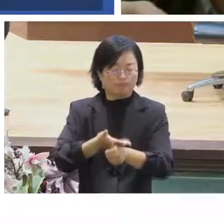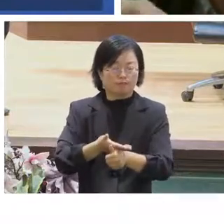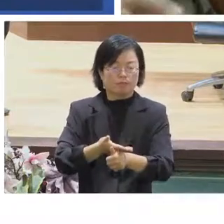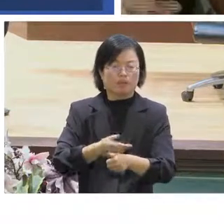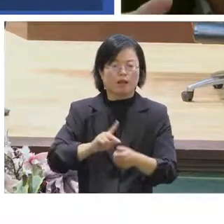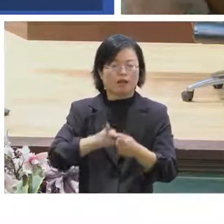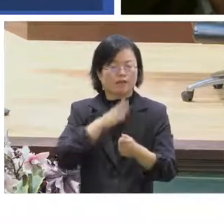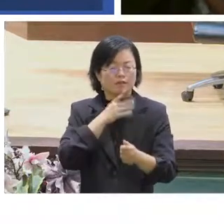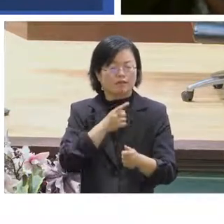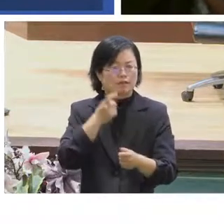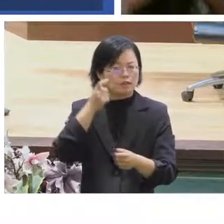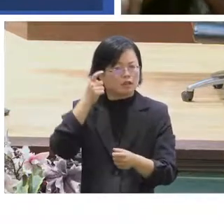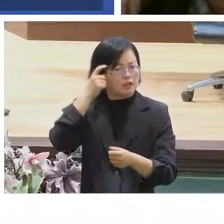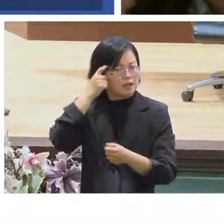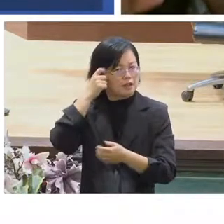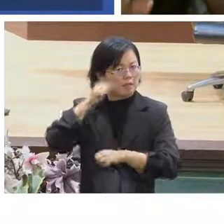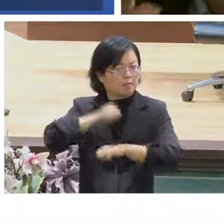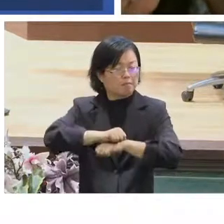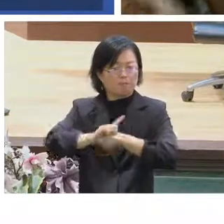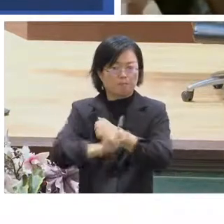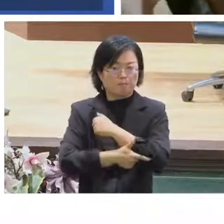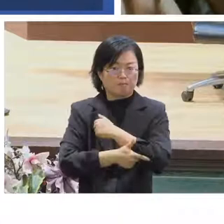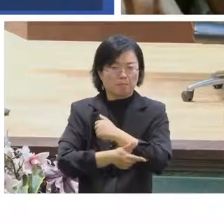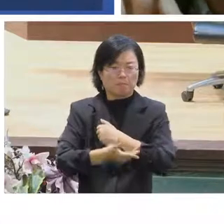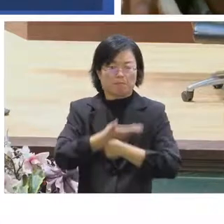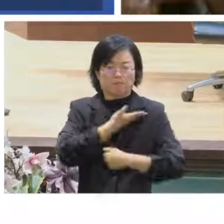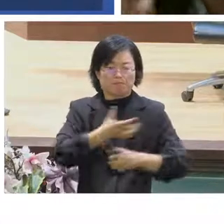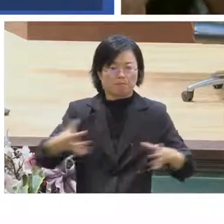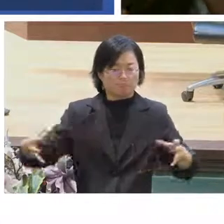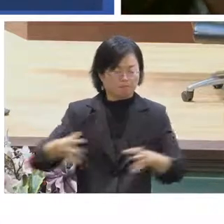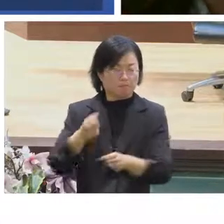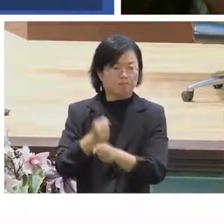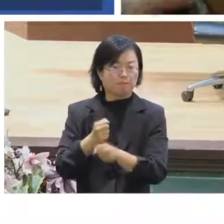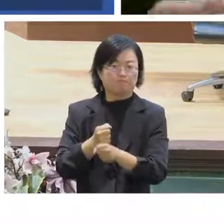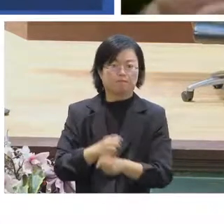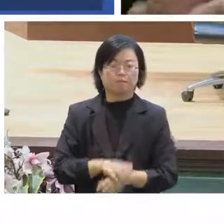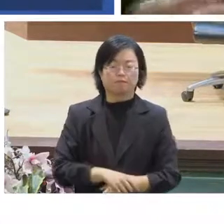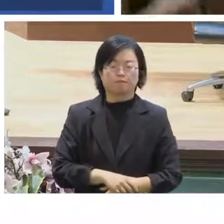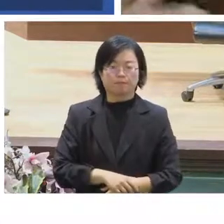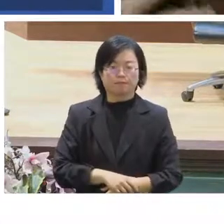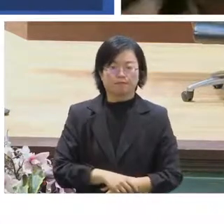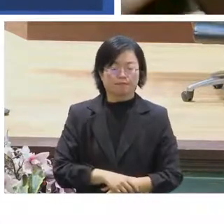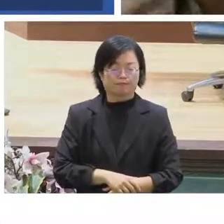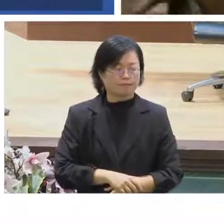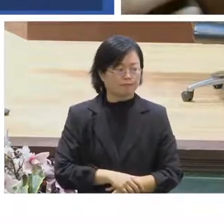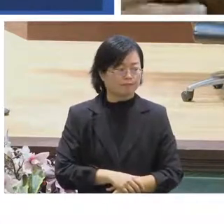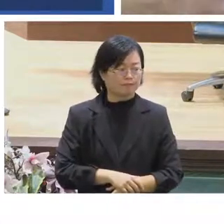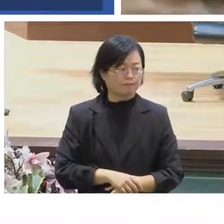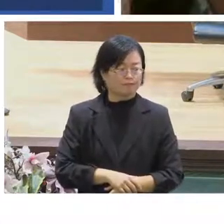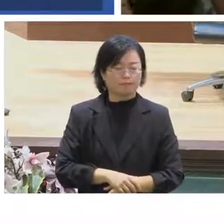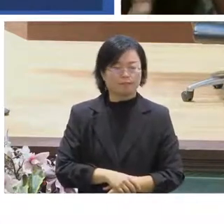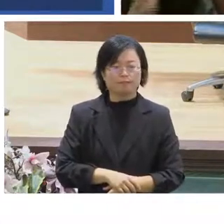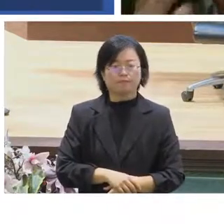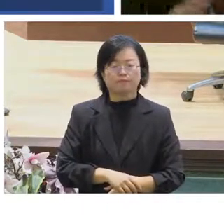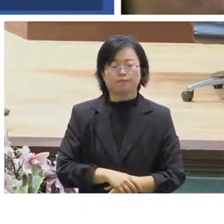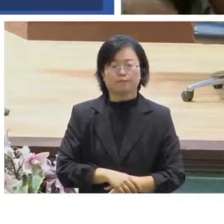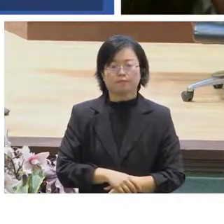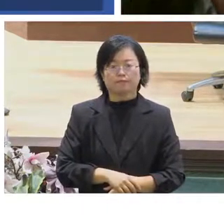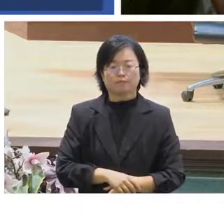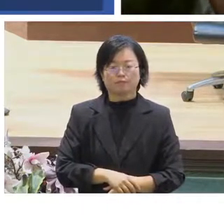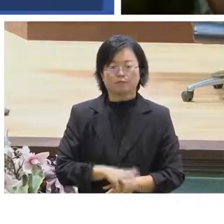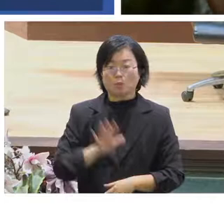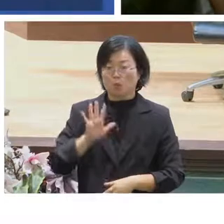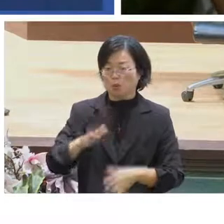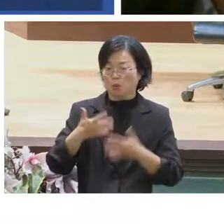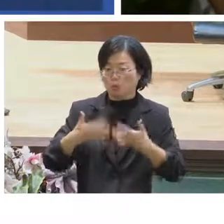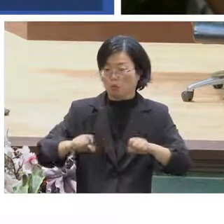办法出来一起做或是一种 verification 就是核对的一个部分。其实很多